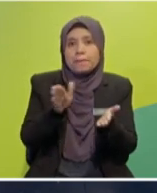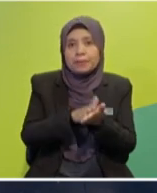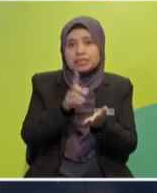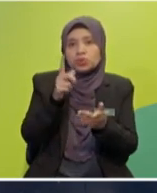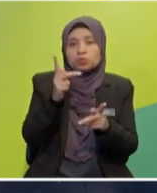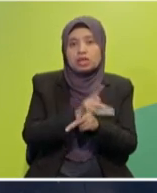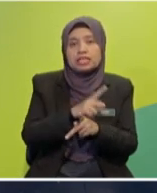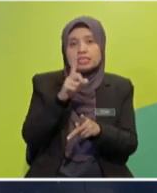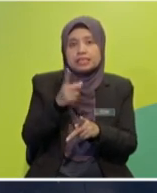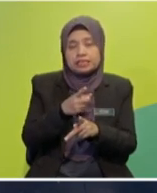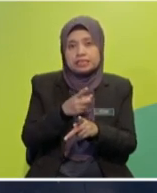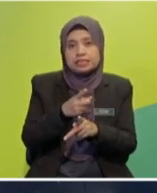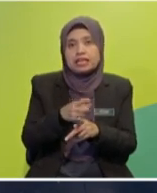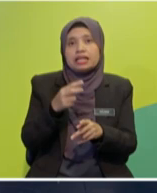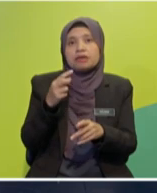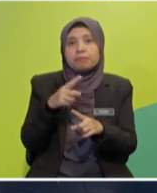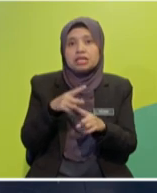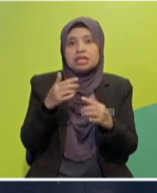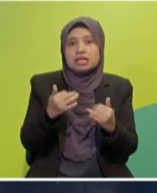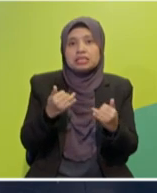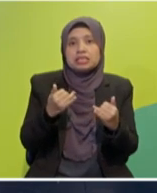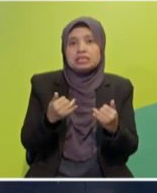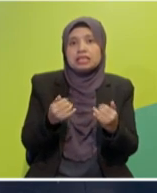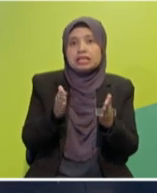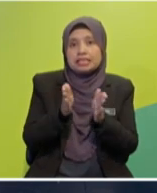tadi. Yang ni kita buat double. Kata untuk